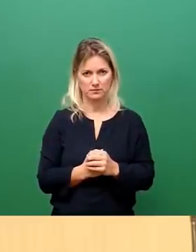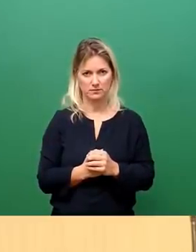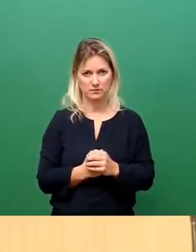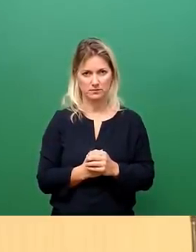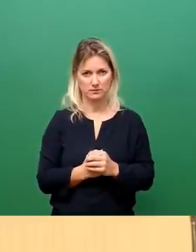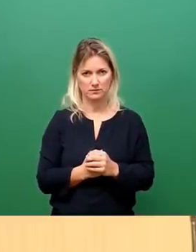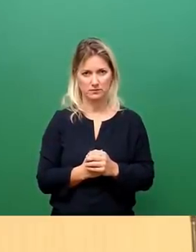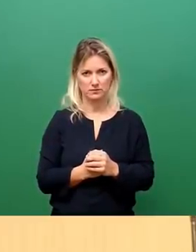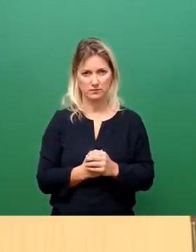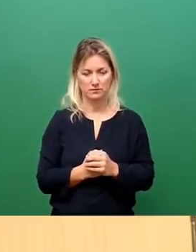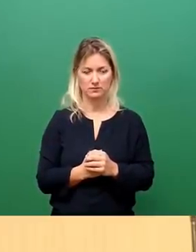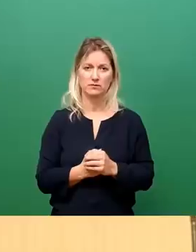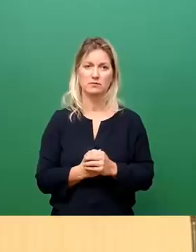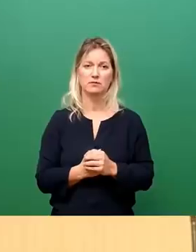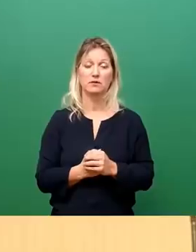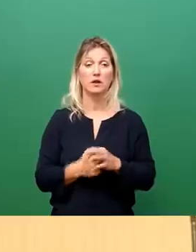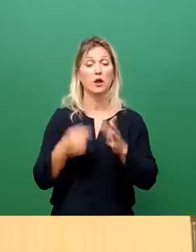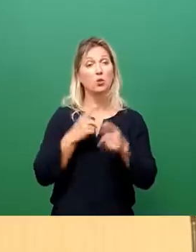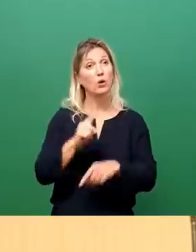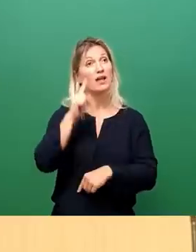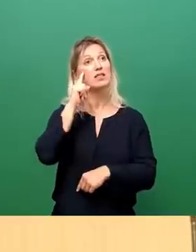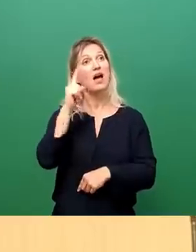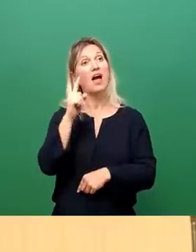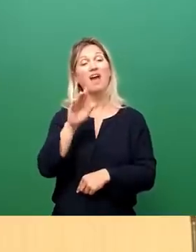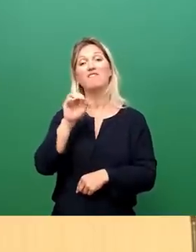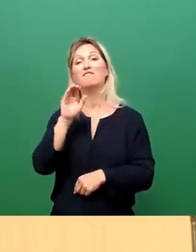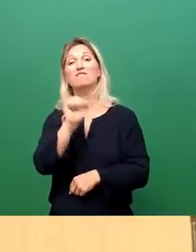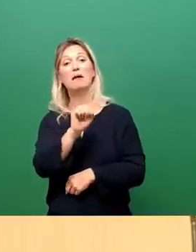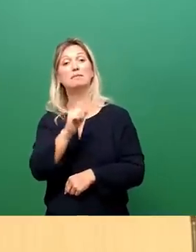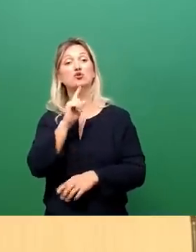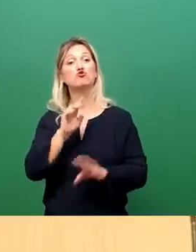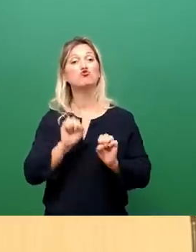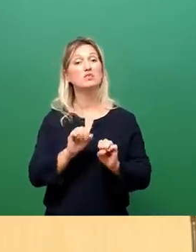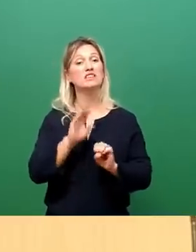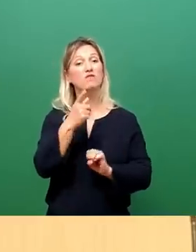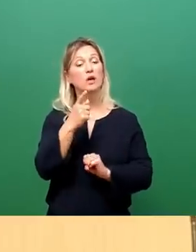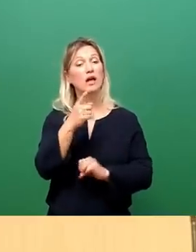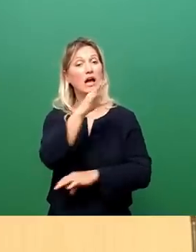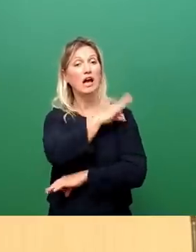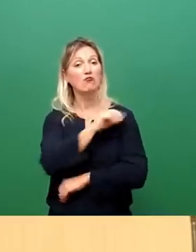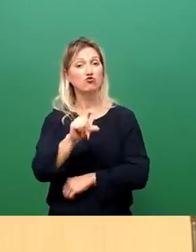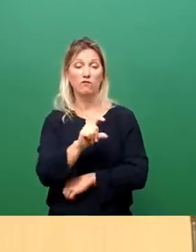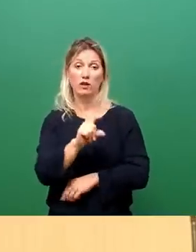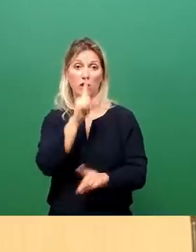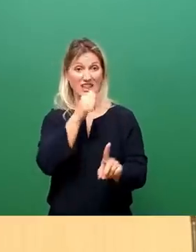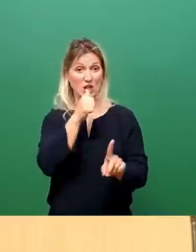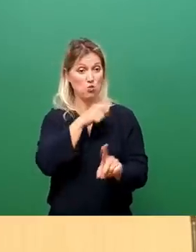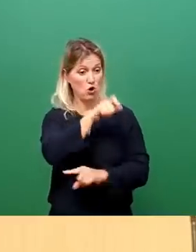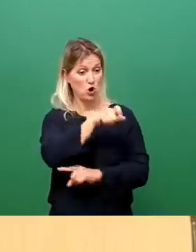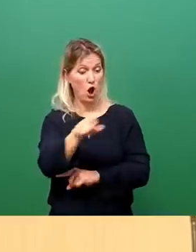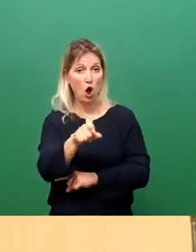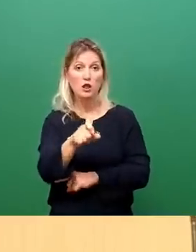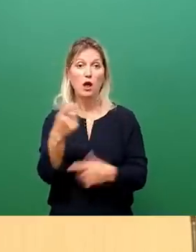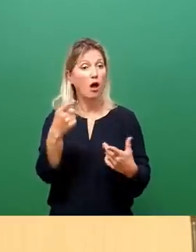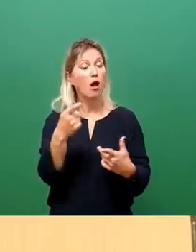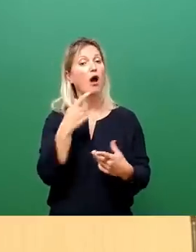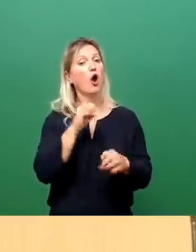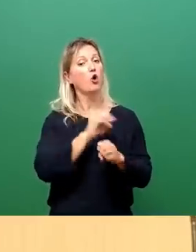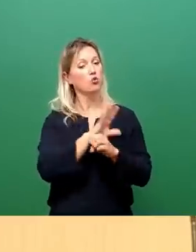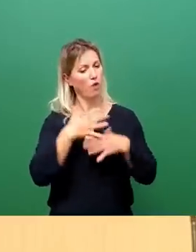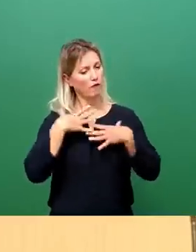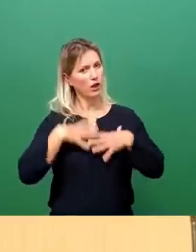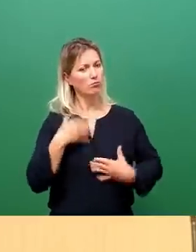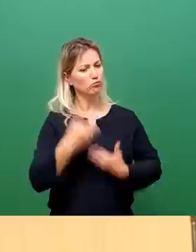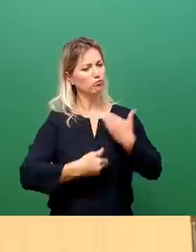Denken Sie nicht nur an den fehlenden Fremdschutz dieser Impfstoffe, den in der Regel bei jungen Menschen gutartigen Covid-Verlauf, sondern auch an die